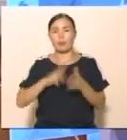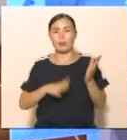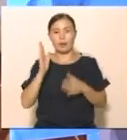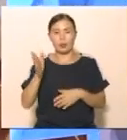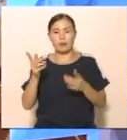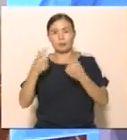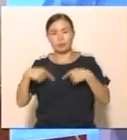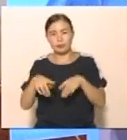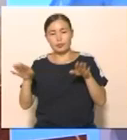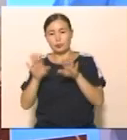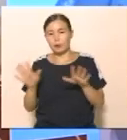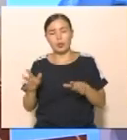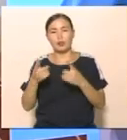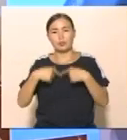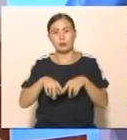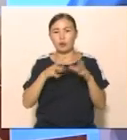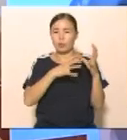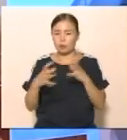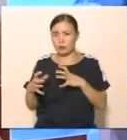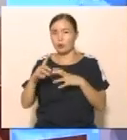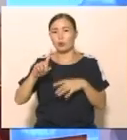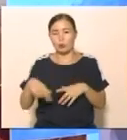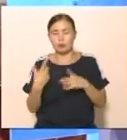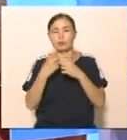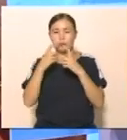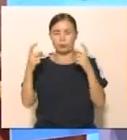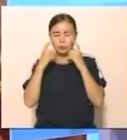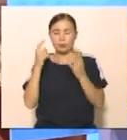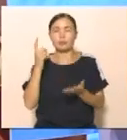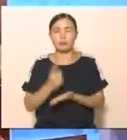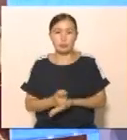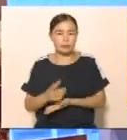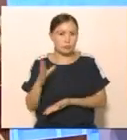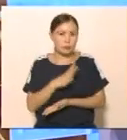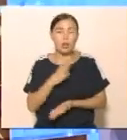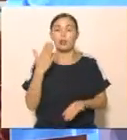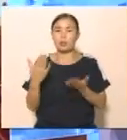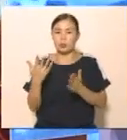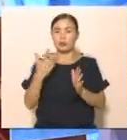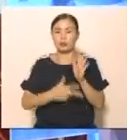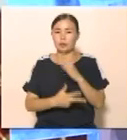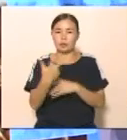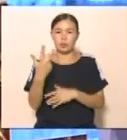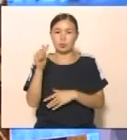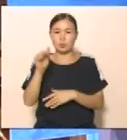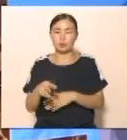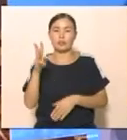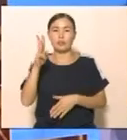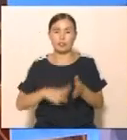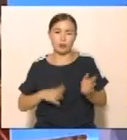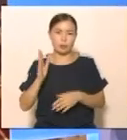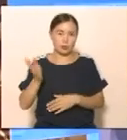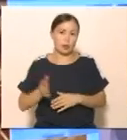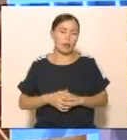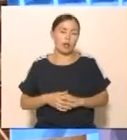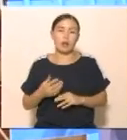жабық нысандарда ғана емес, қоғамдық көлікпен көшеде де маска кейіп жүру міндет екен айтылған болатын. Әйтпесе 83 мың теңгені айыппұл ретінде санап